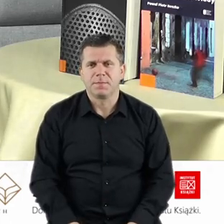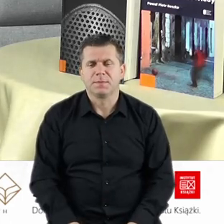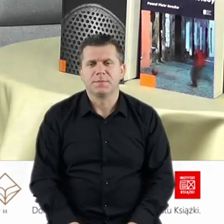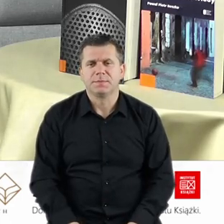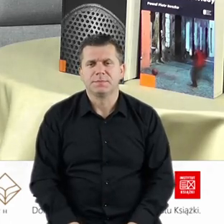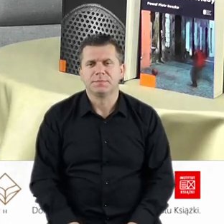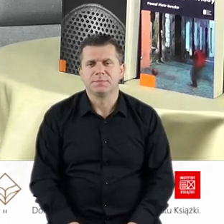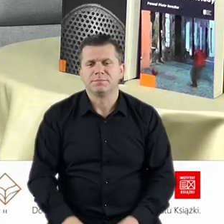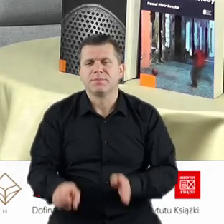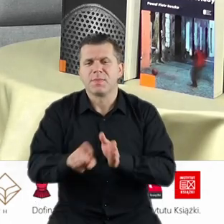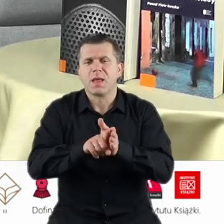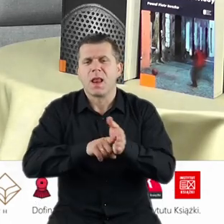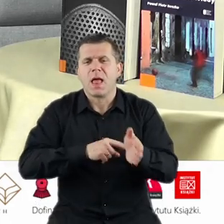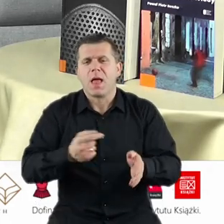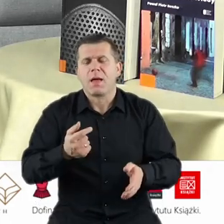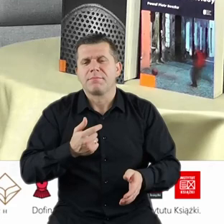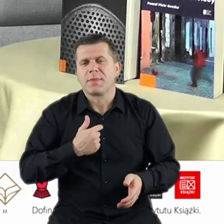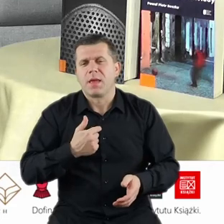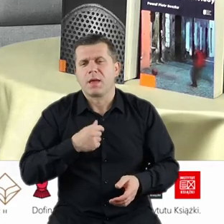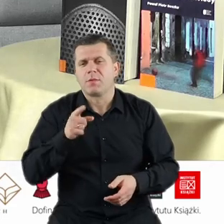mnie...